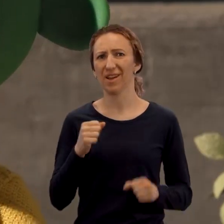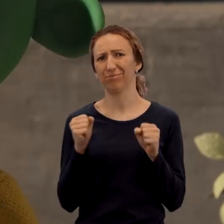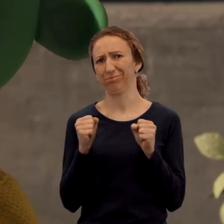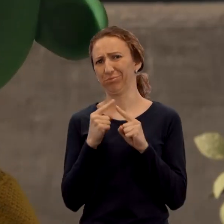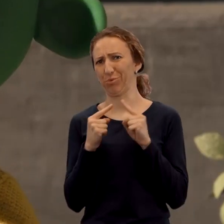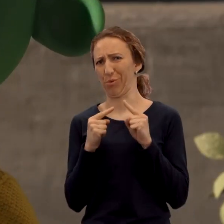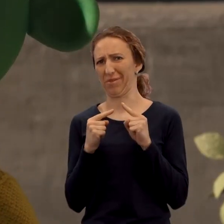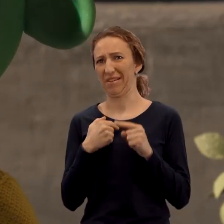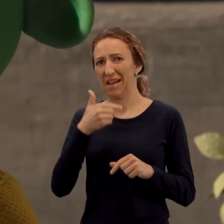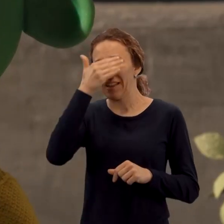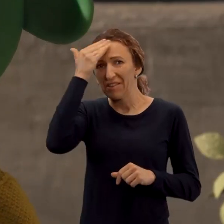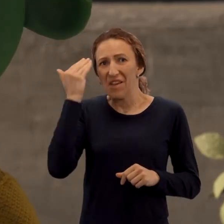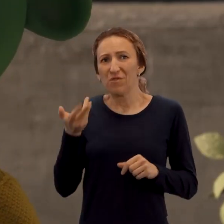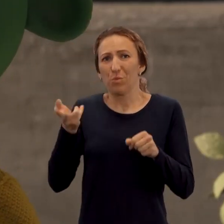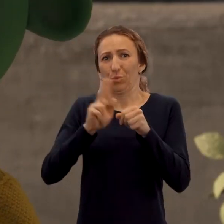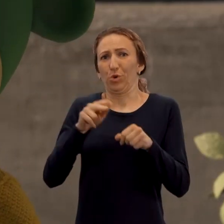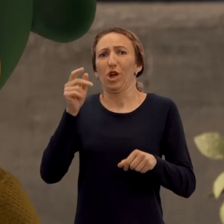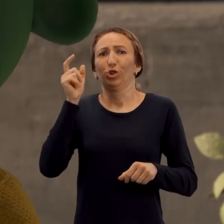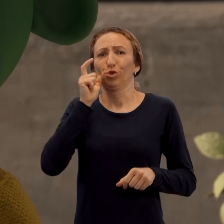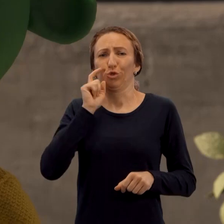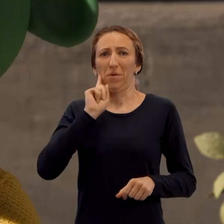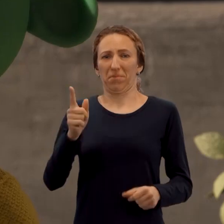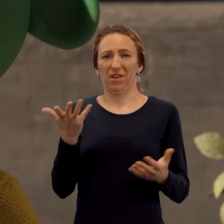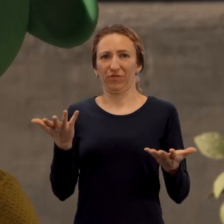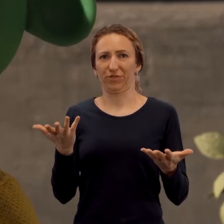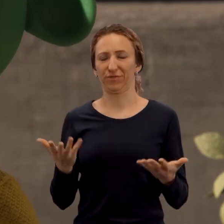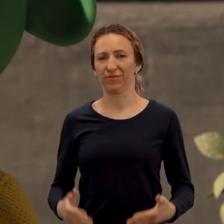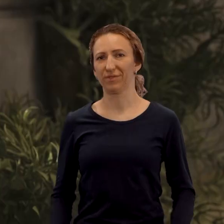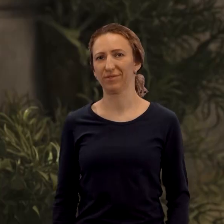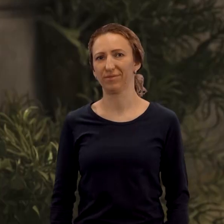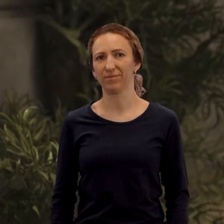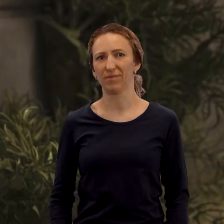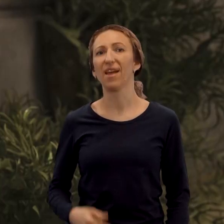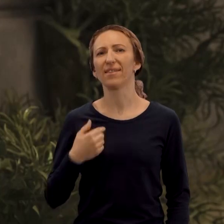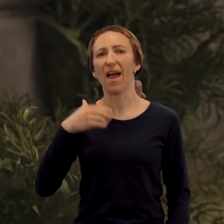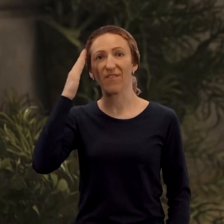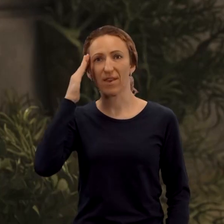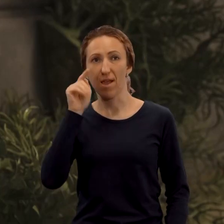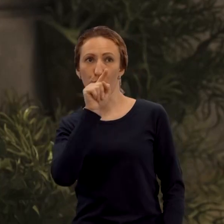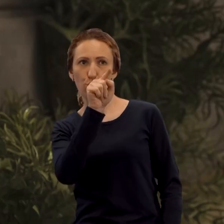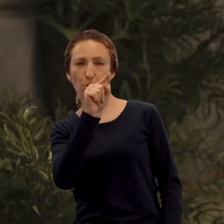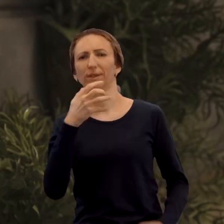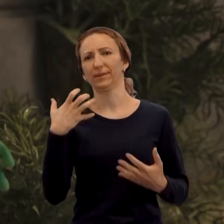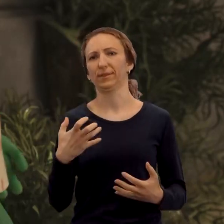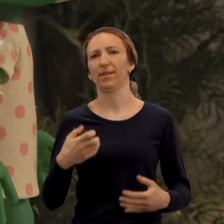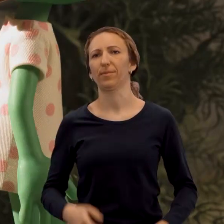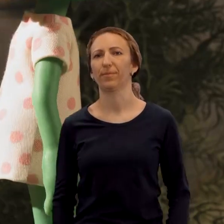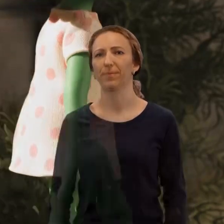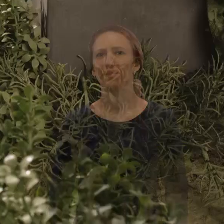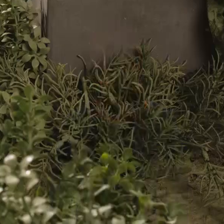się trochę boję Nawet nie wiadomo, która z nich jest prawdziwą ciocią Właśnie tego chcę się dowiedzieć